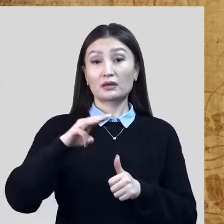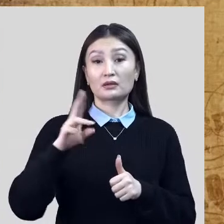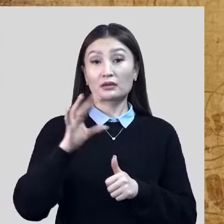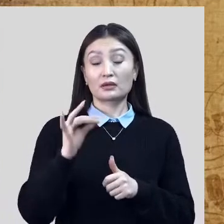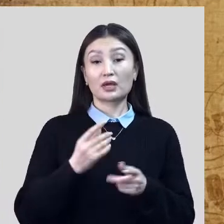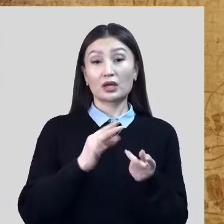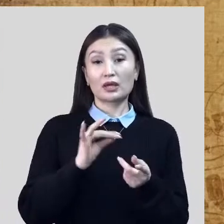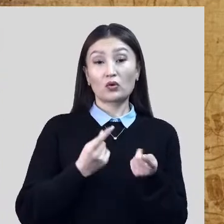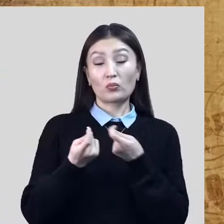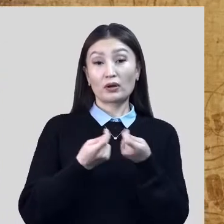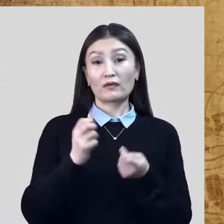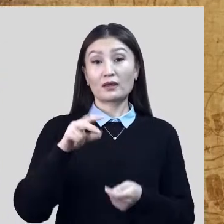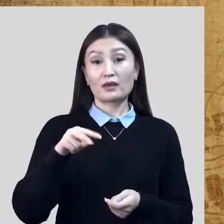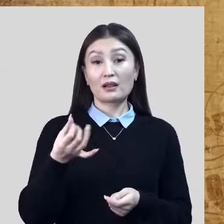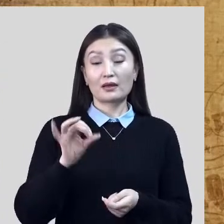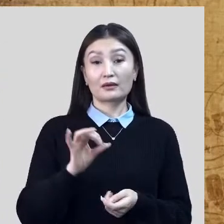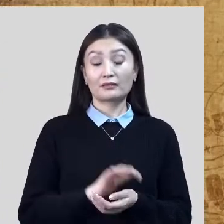и управление Алаем.